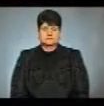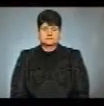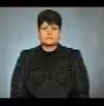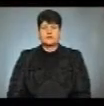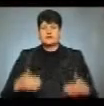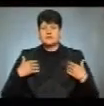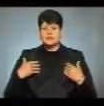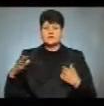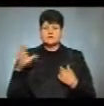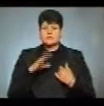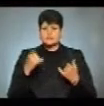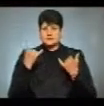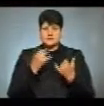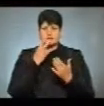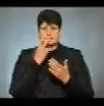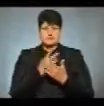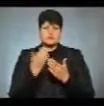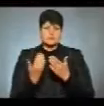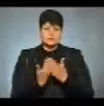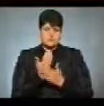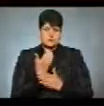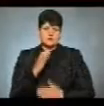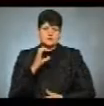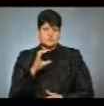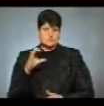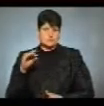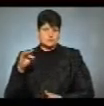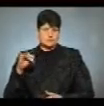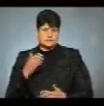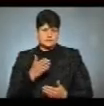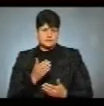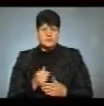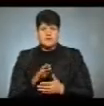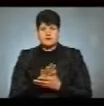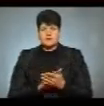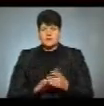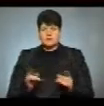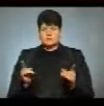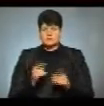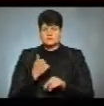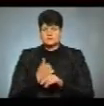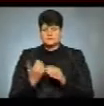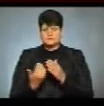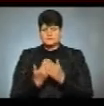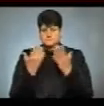Вітаю усіх, хто зараз з нами. Ви дивитесь новини. Я Соломія Струс. І далі коротко про головні події дня.